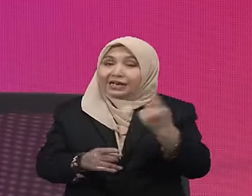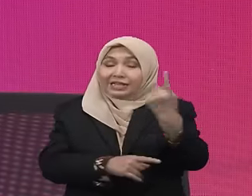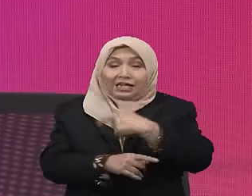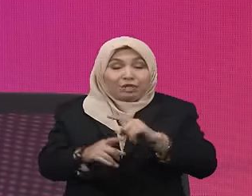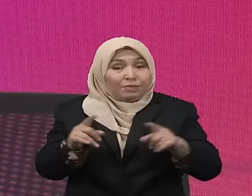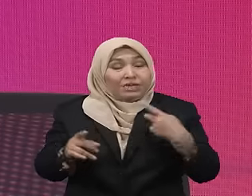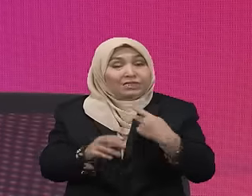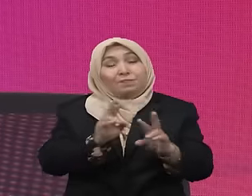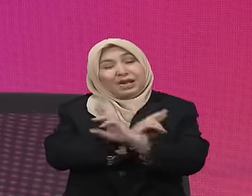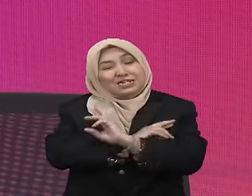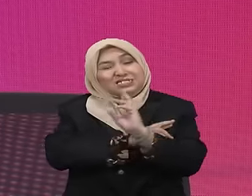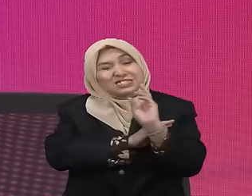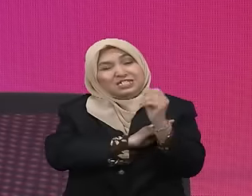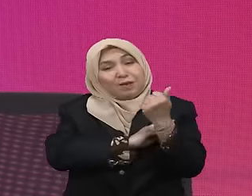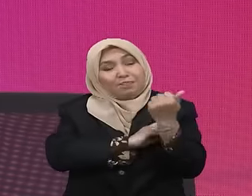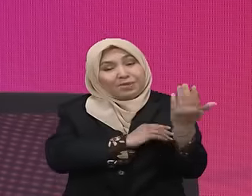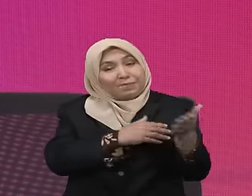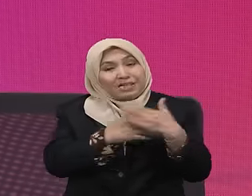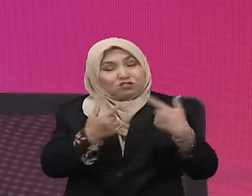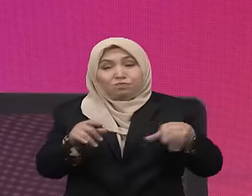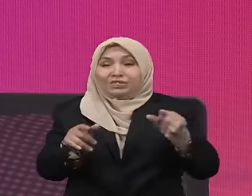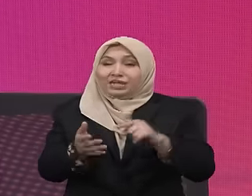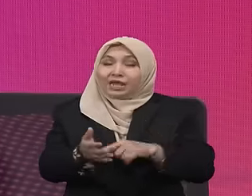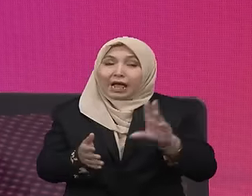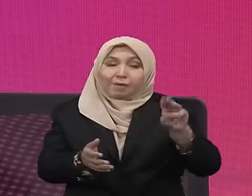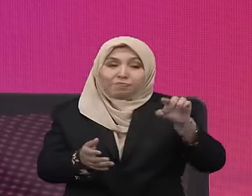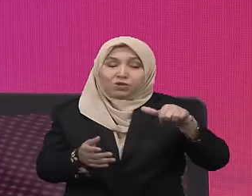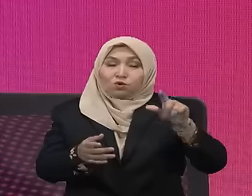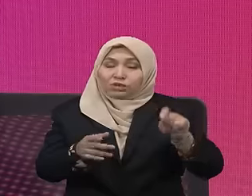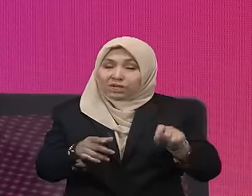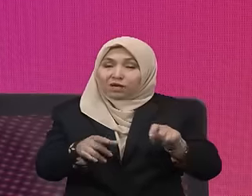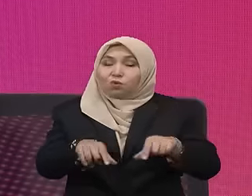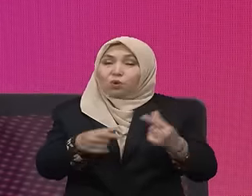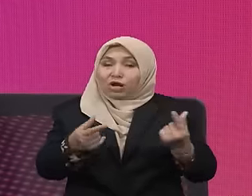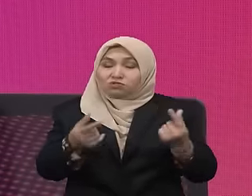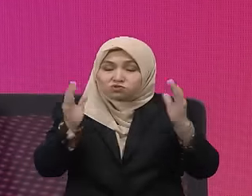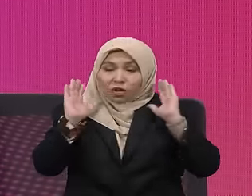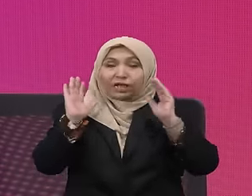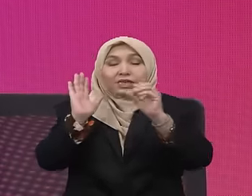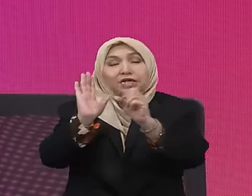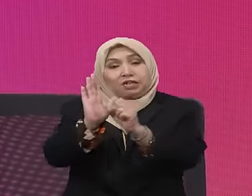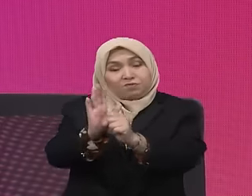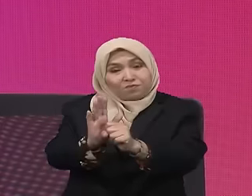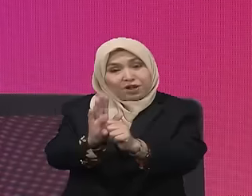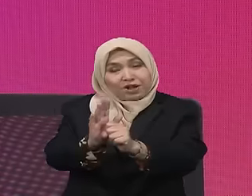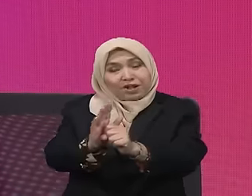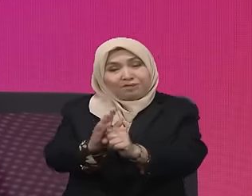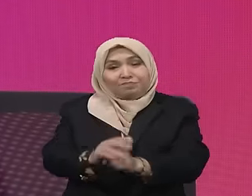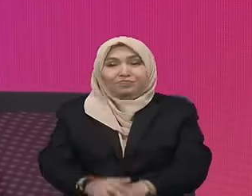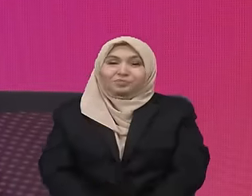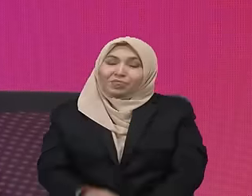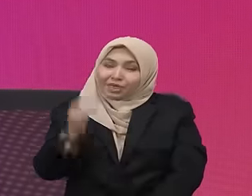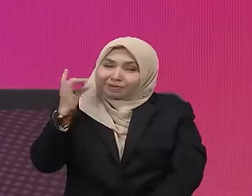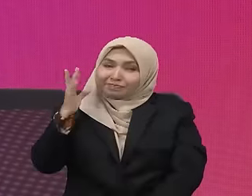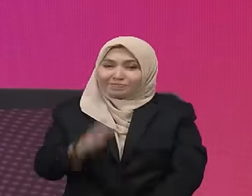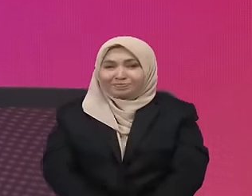Namun kita berehat seketika. Kembali selepas ini. My Quran Time. Quran Salat. Infaq.